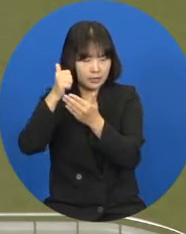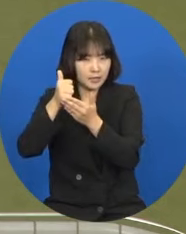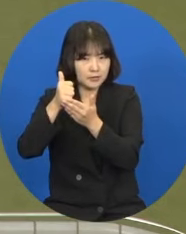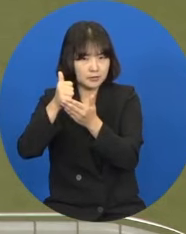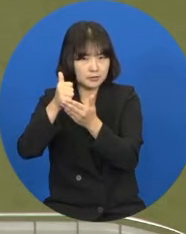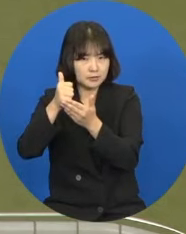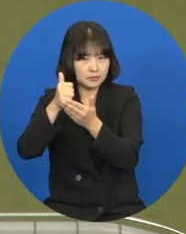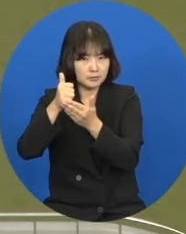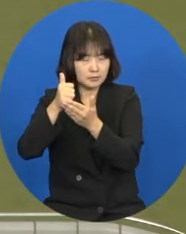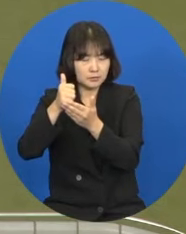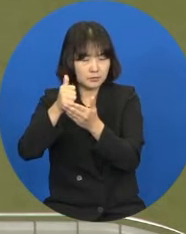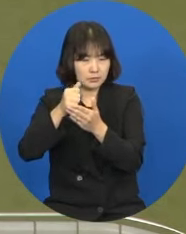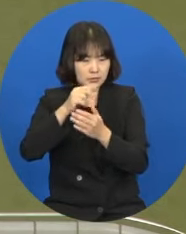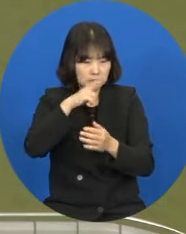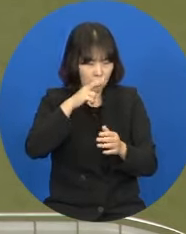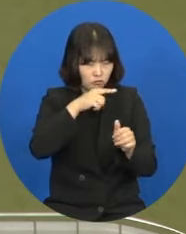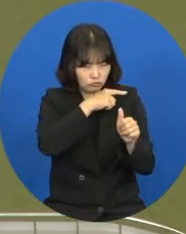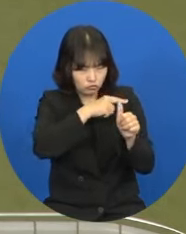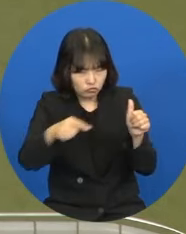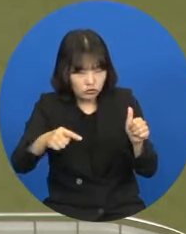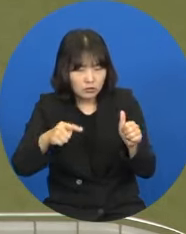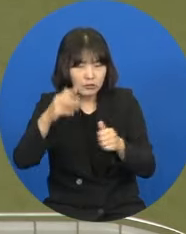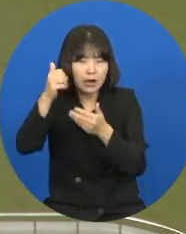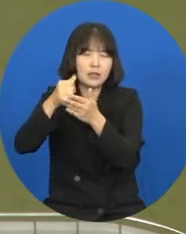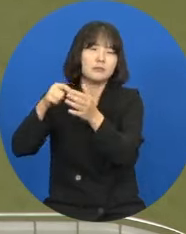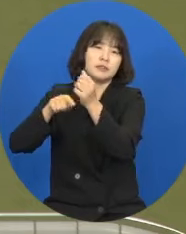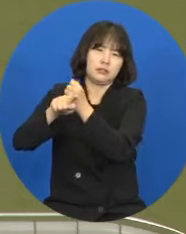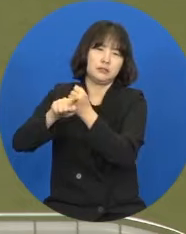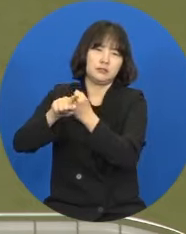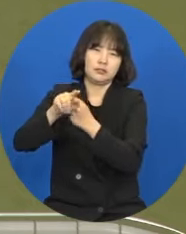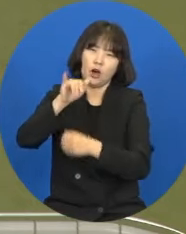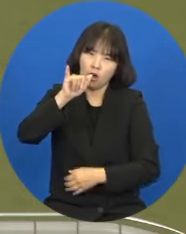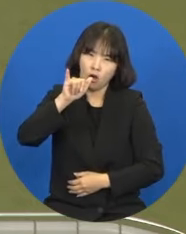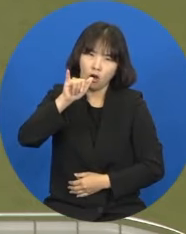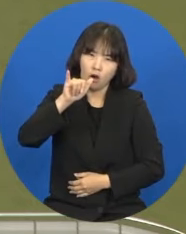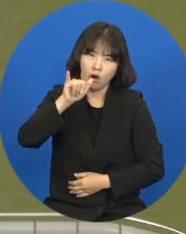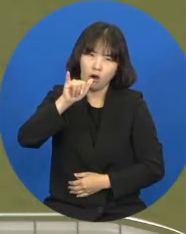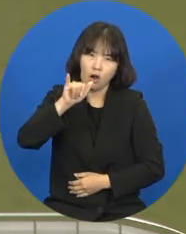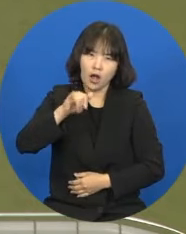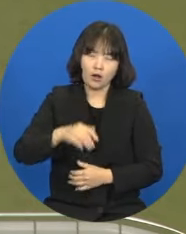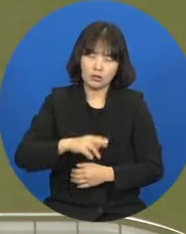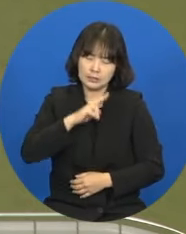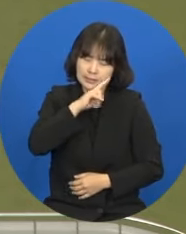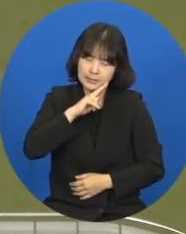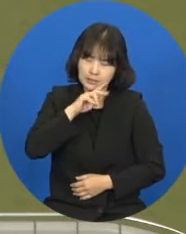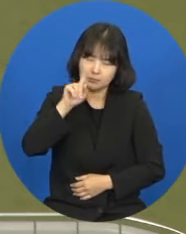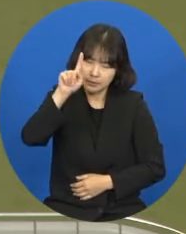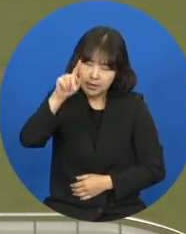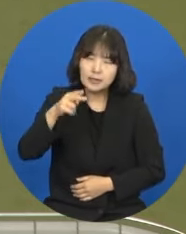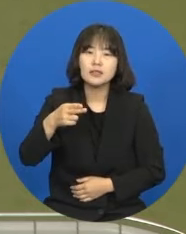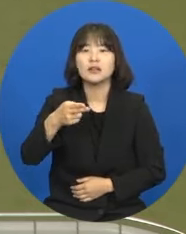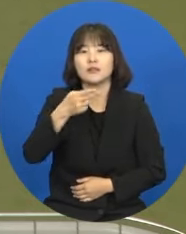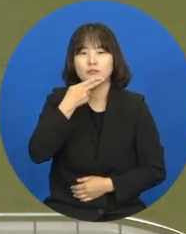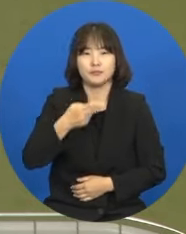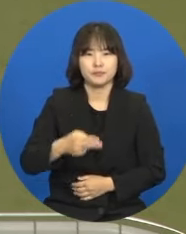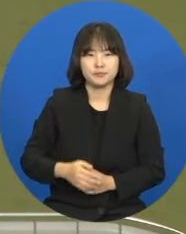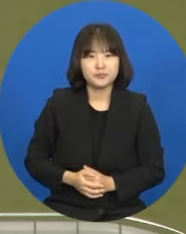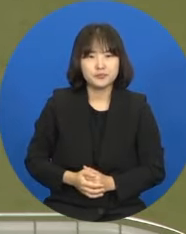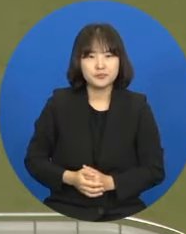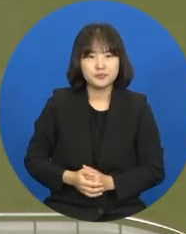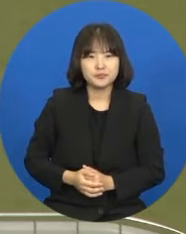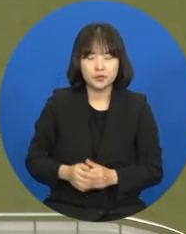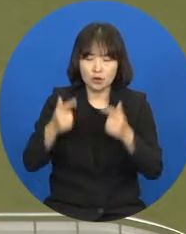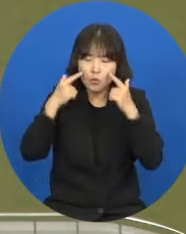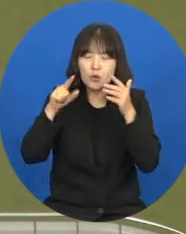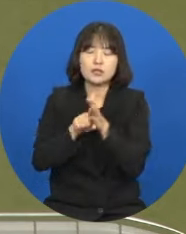드디어 사울을 죽이라고 하신 하나님의 뜻이야라고 조금도 의심 없이 일만의 의심도 없이